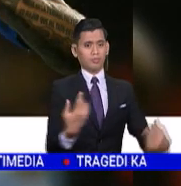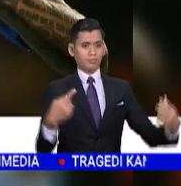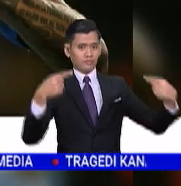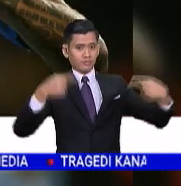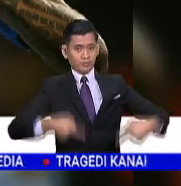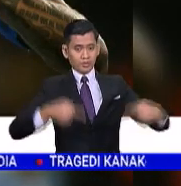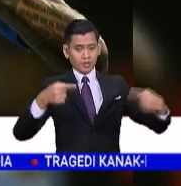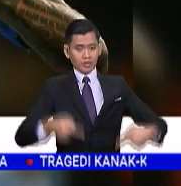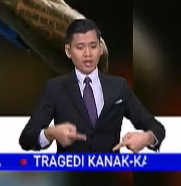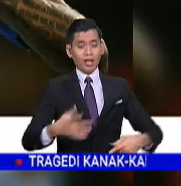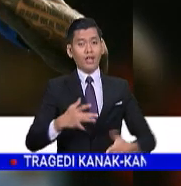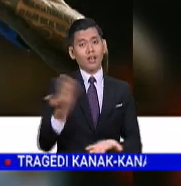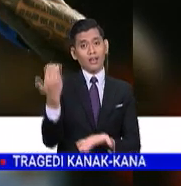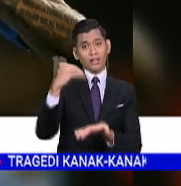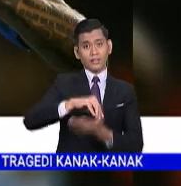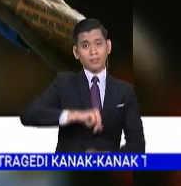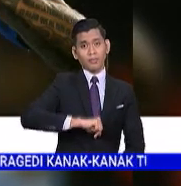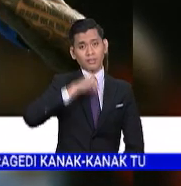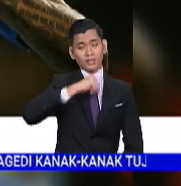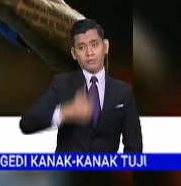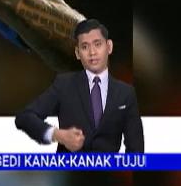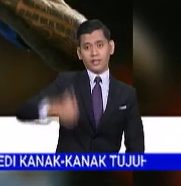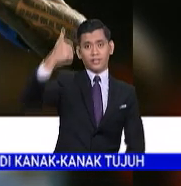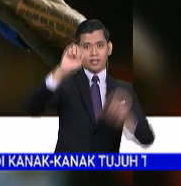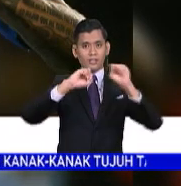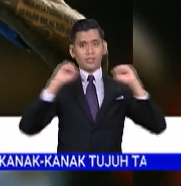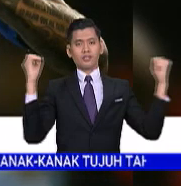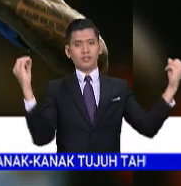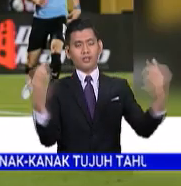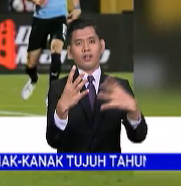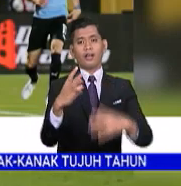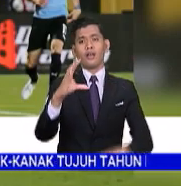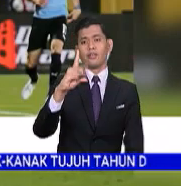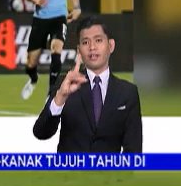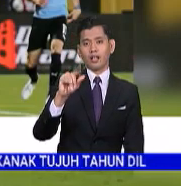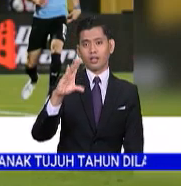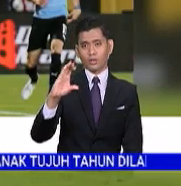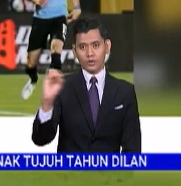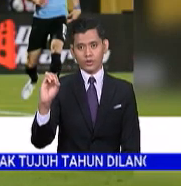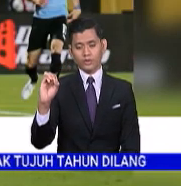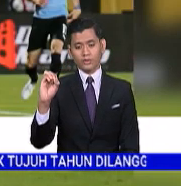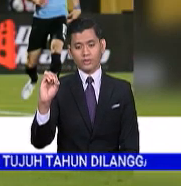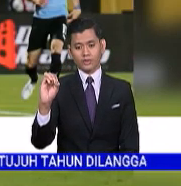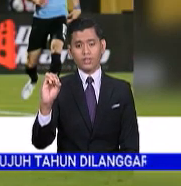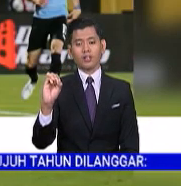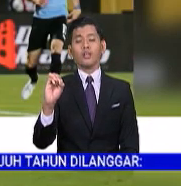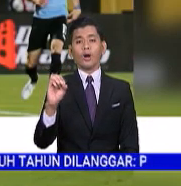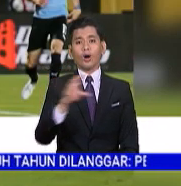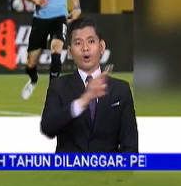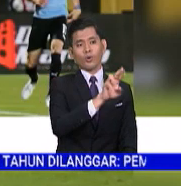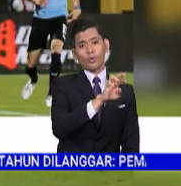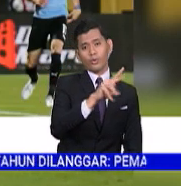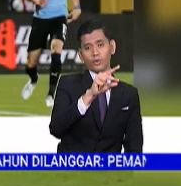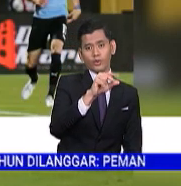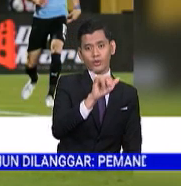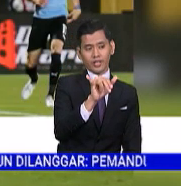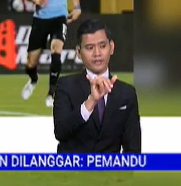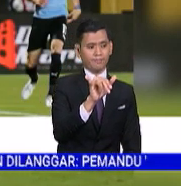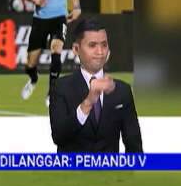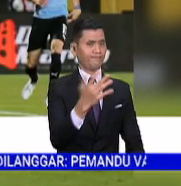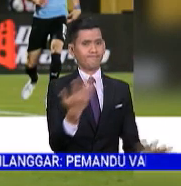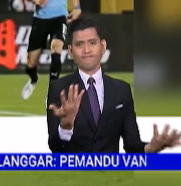berlangsung. Lebih membanggakan, kemenangan di Stadium Champion Del Siglo itu turut meranakkan dominasi Uruguay di laman